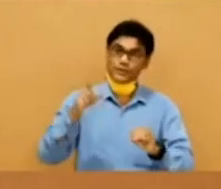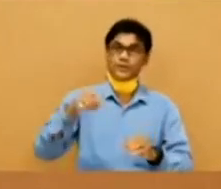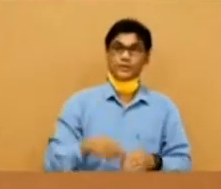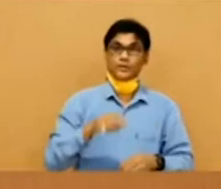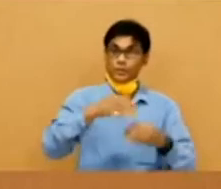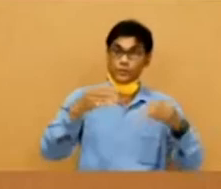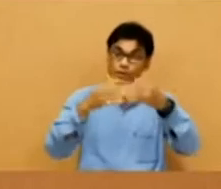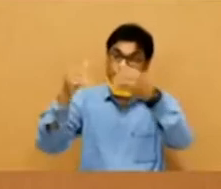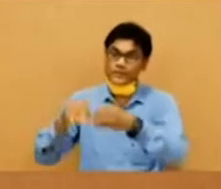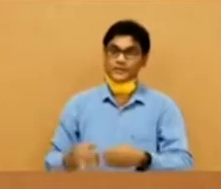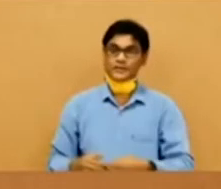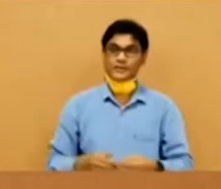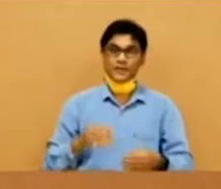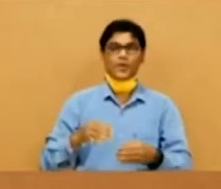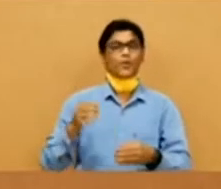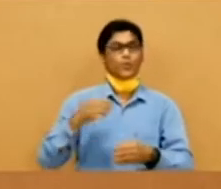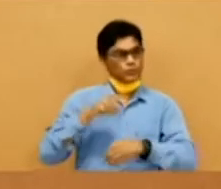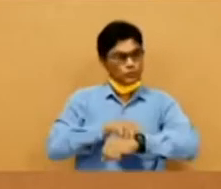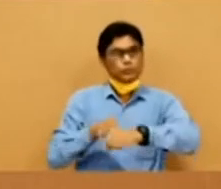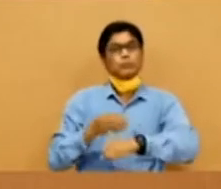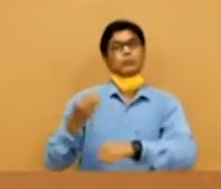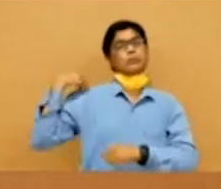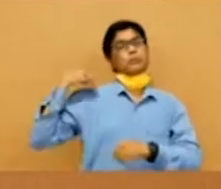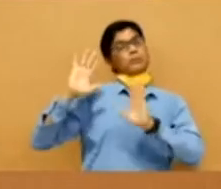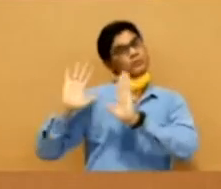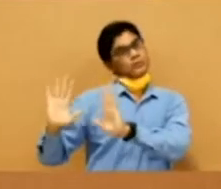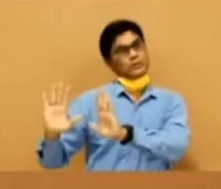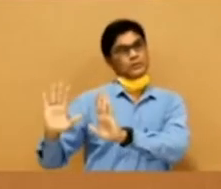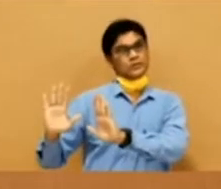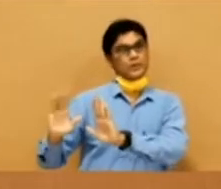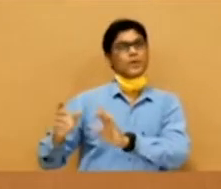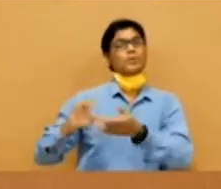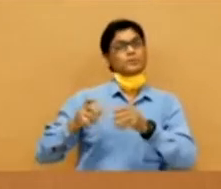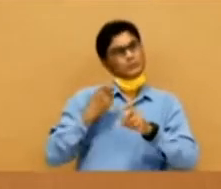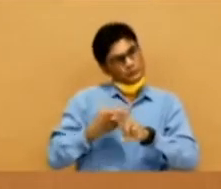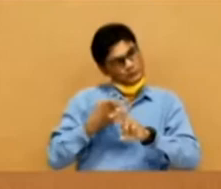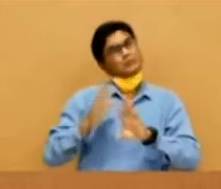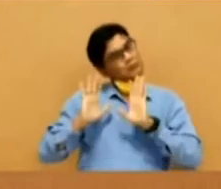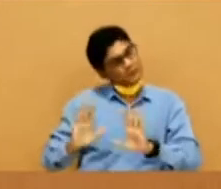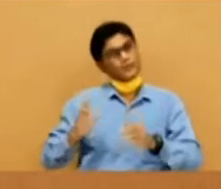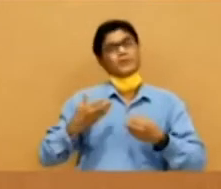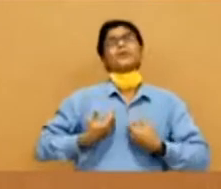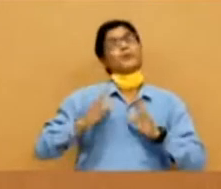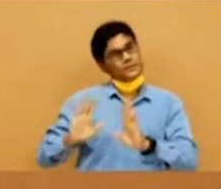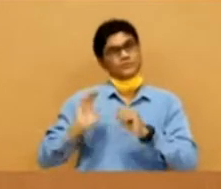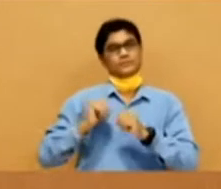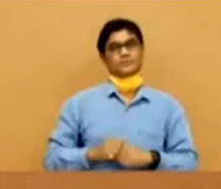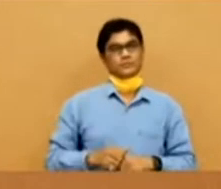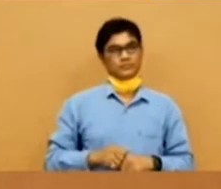ସେମାନେ ବର୍ଡ଼ର ଚେକ୍ପୋଷ୍ଟରେ ଅଧିକ ସମୟ ଅପେକ୍ଷା କରିବାକୁ ପଡ଼ିପାରେ, ଅଧିକ ହଇରାଣ ହରକତ ମଧ୍ୟ ହେବାର ସମ୍ଭାବନା